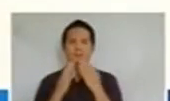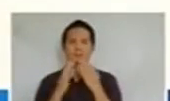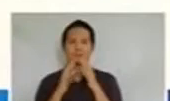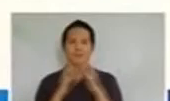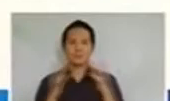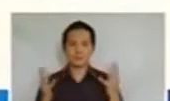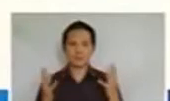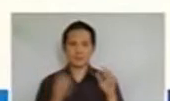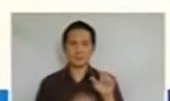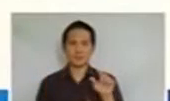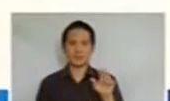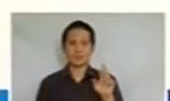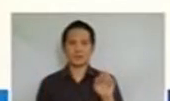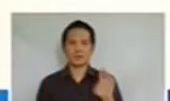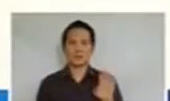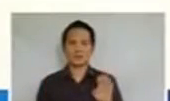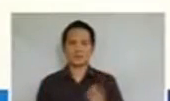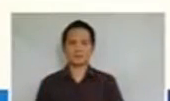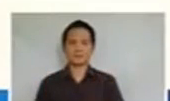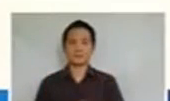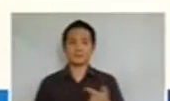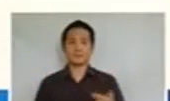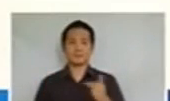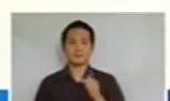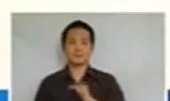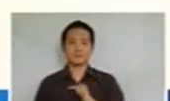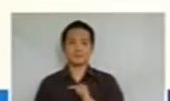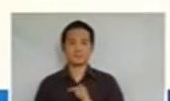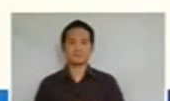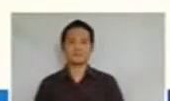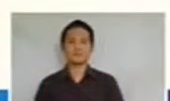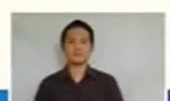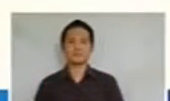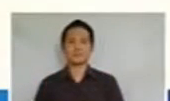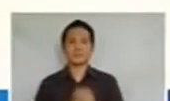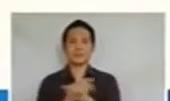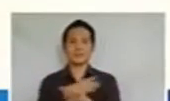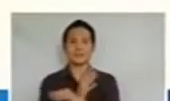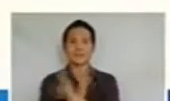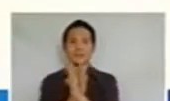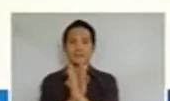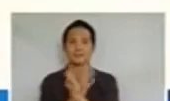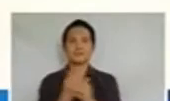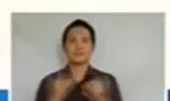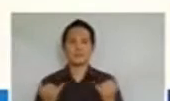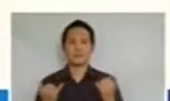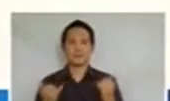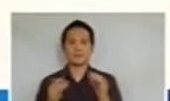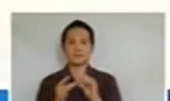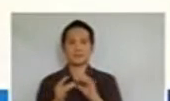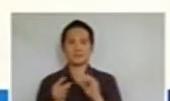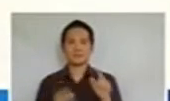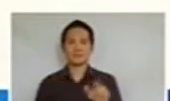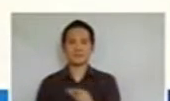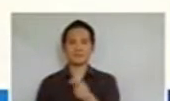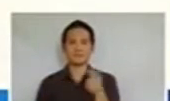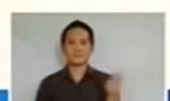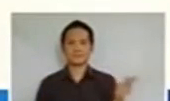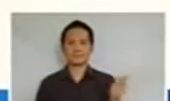libreng COVID-19 test sa mga pasaherong darating sa Francisco Bangoy International Airport.